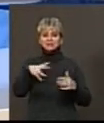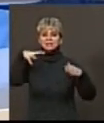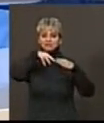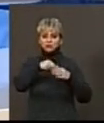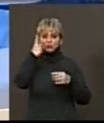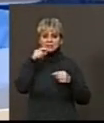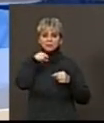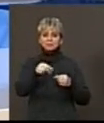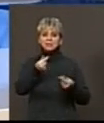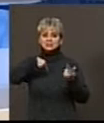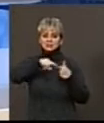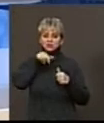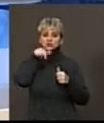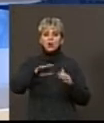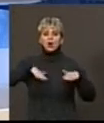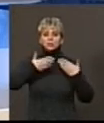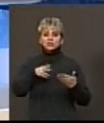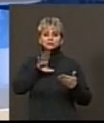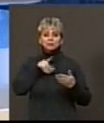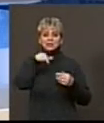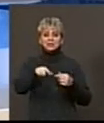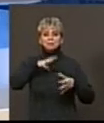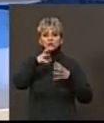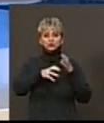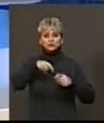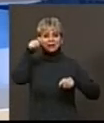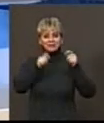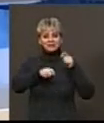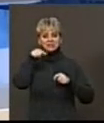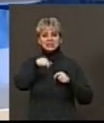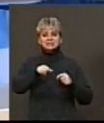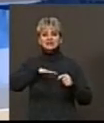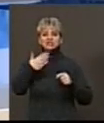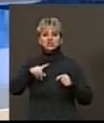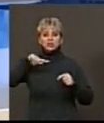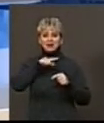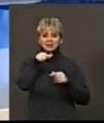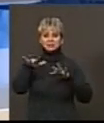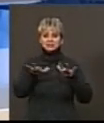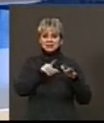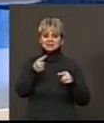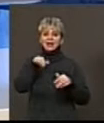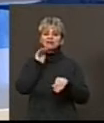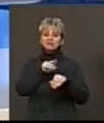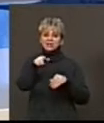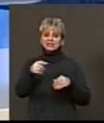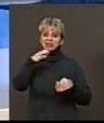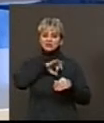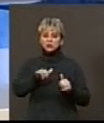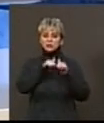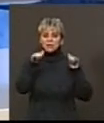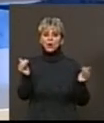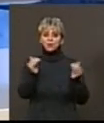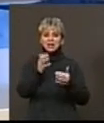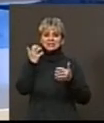инвестиционном послании бизнесу. Обращение прозвучало на международной конференции. Внешнеэкономическая деятельность как фактор эффективного развития